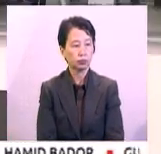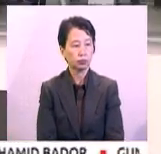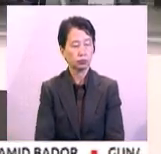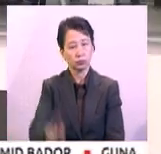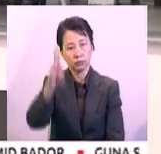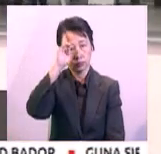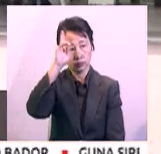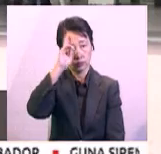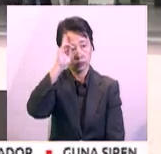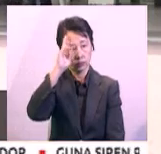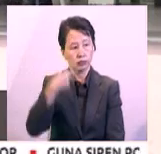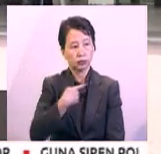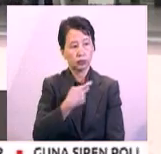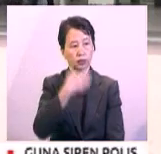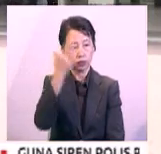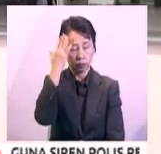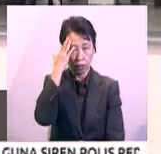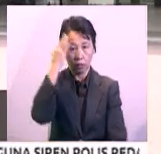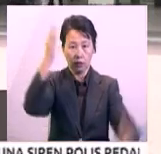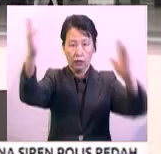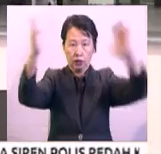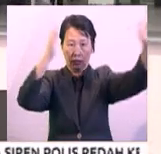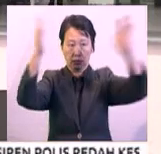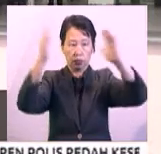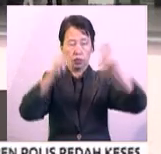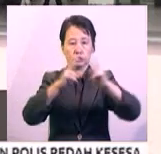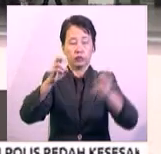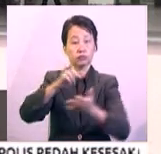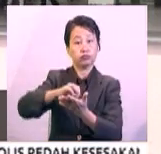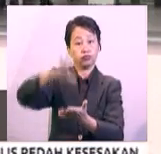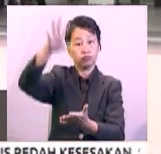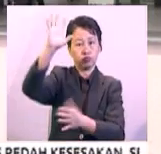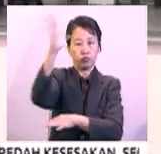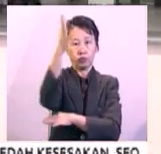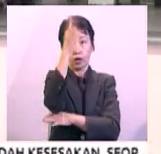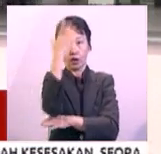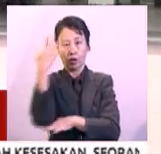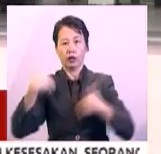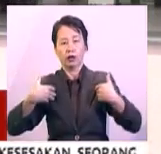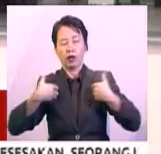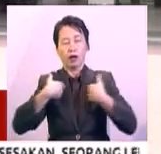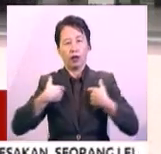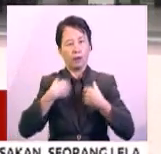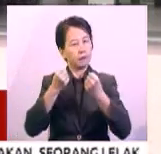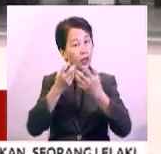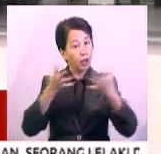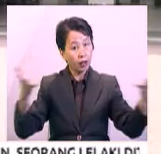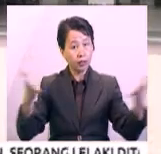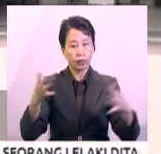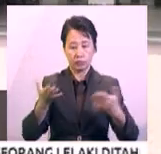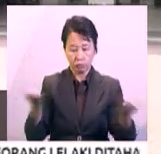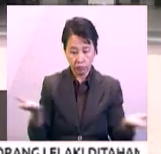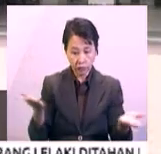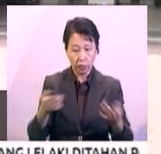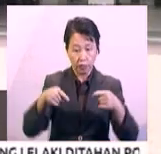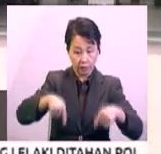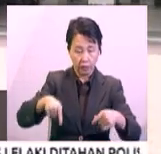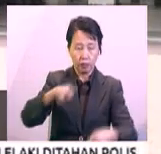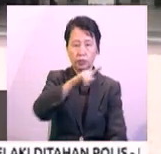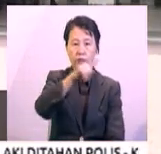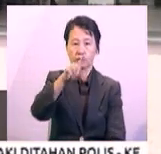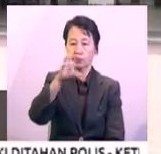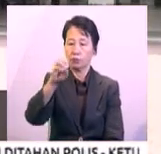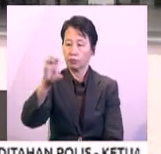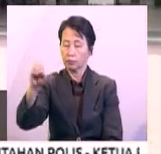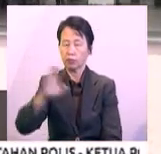Seperti yang kita tahu, Malaysia merupakan sebuah negara yang sangat kaya dengan flora dan faunanya. Dan di zoo negara ini sebagai contoh, selain